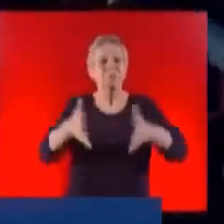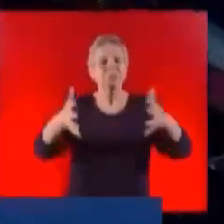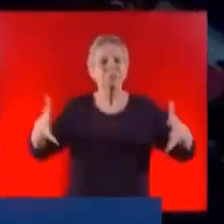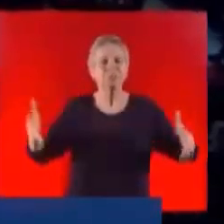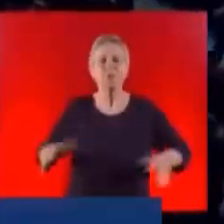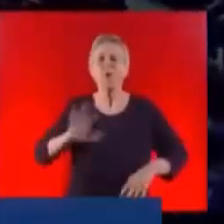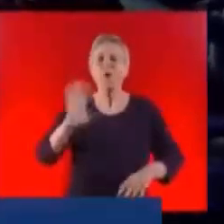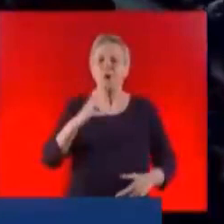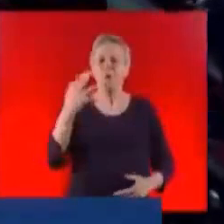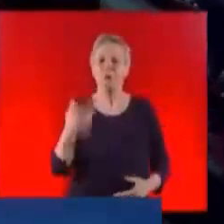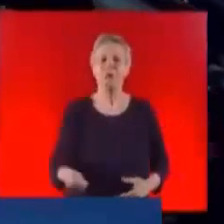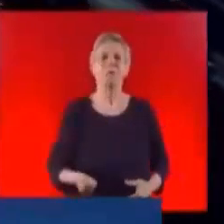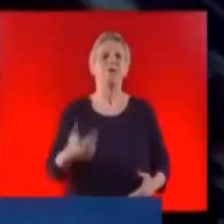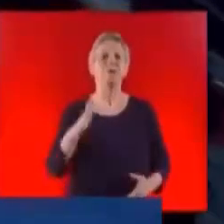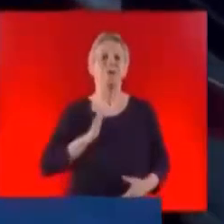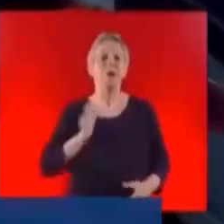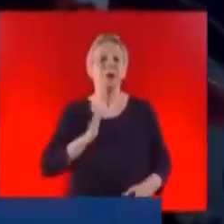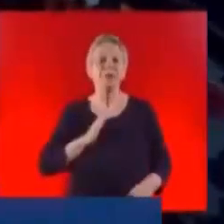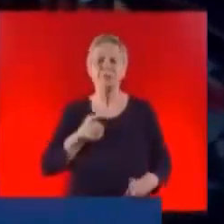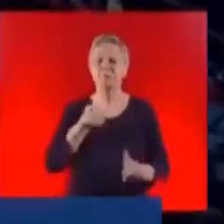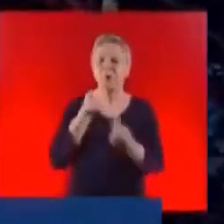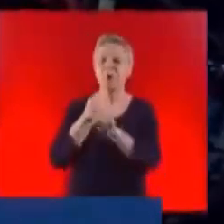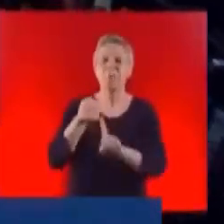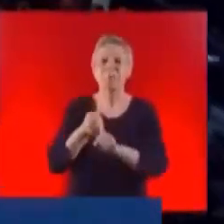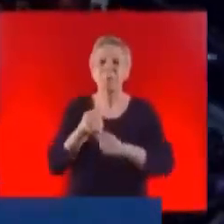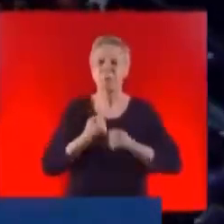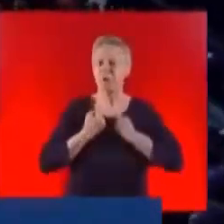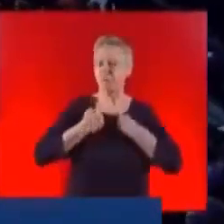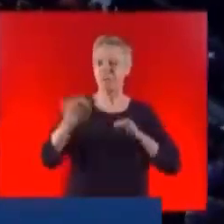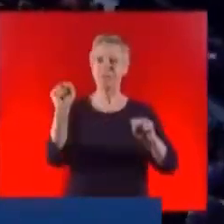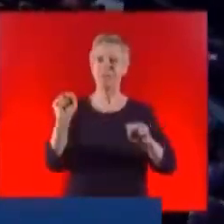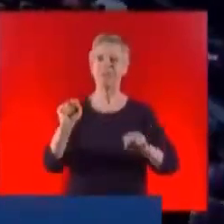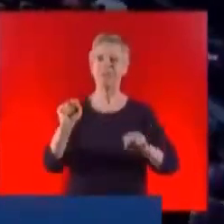λύσεις. Θέλουμε πλειοψηφία. Θέλουμε να πάρουμε την κυβέρνηση. Δεν θέλουμε να είμαστε δεύτερο κόμμα.